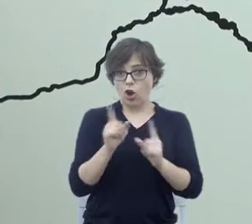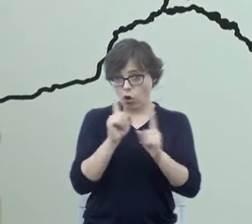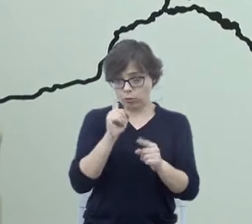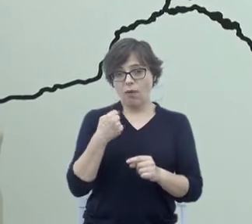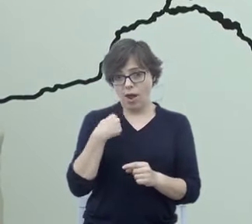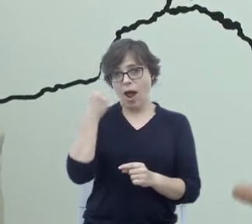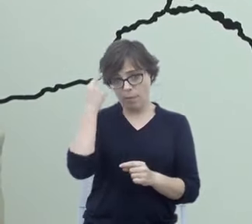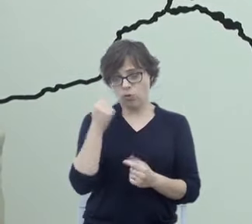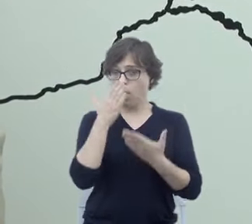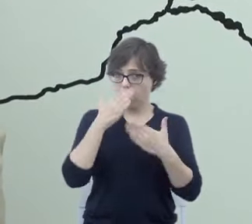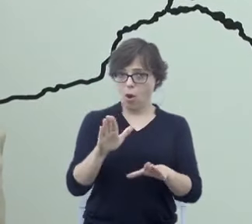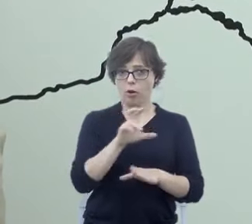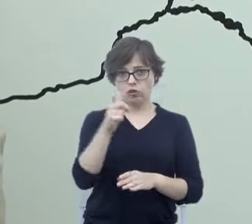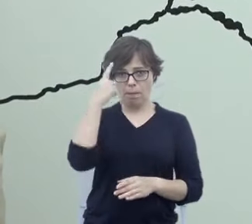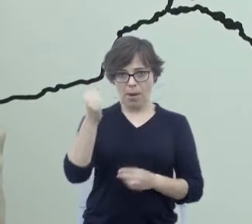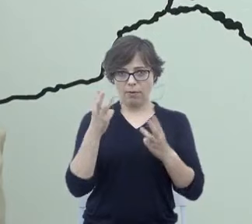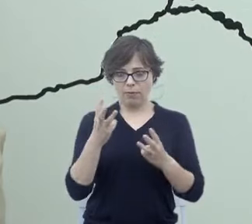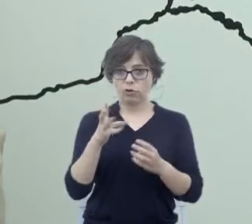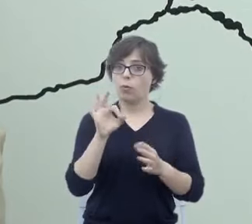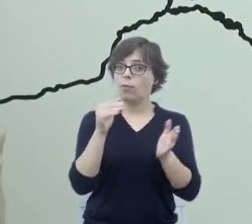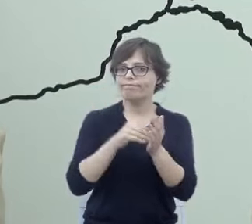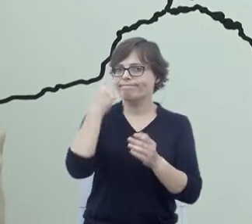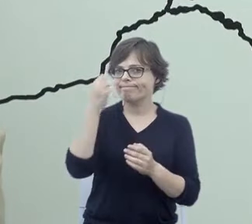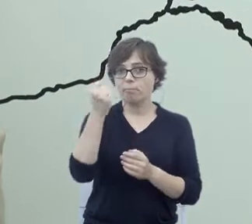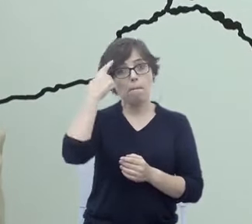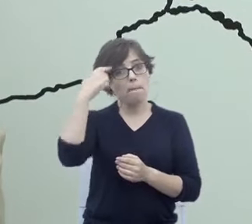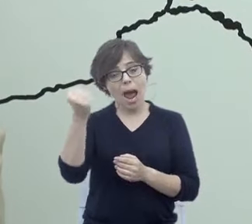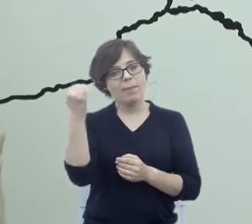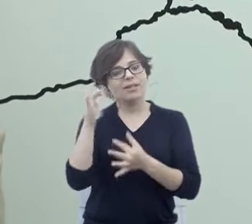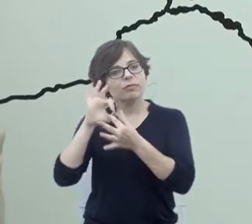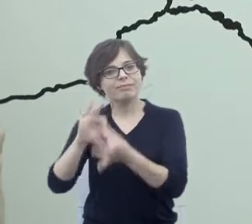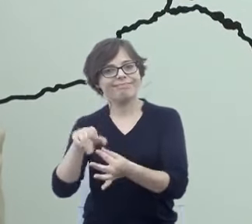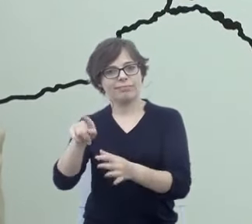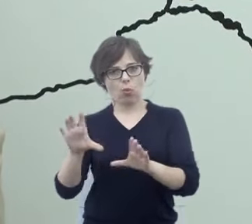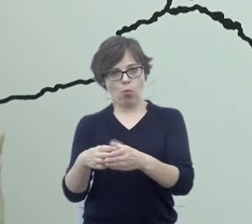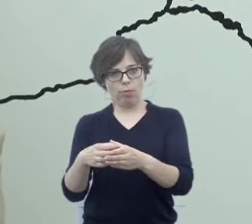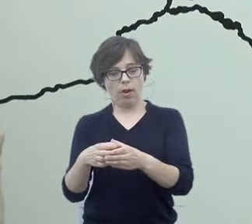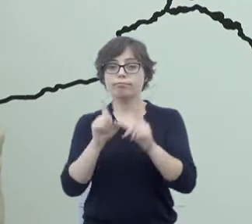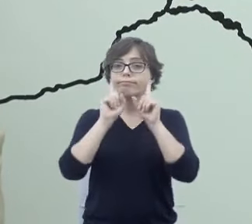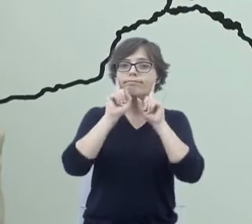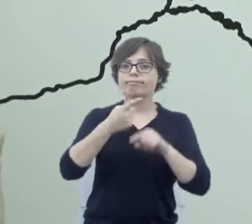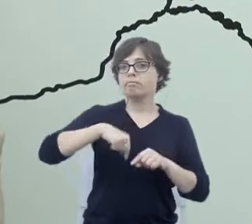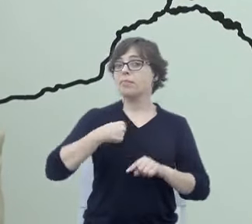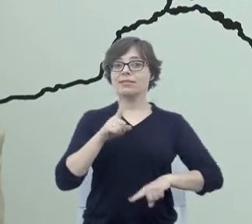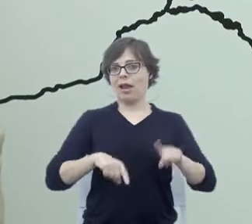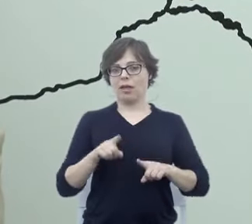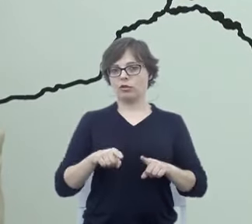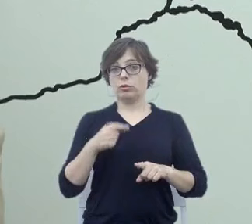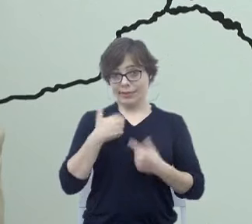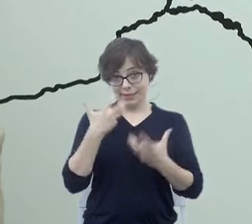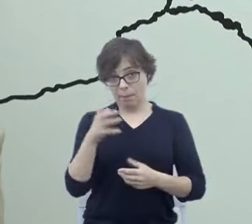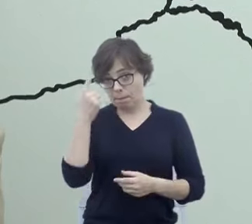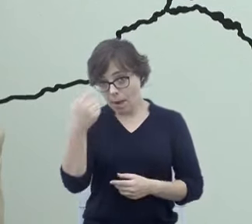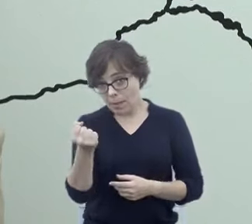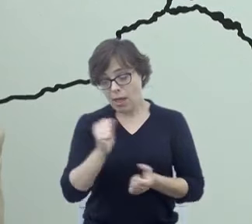pamięć. Musimy pamiętać, że pamięć przynależy do konkretnej grupy i to od nas zależy, czy chcemy pamiętać, czy chcemy